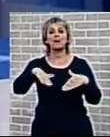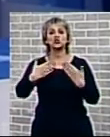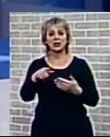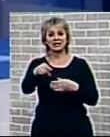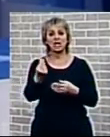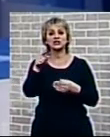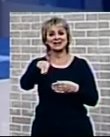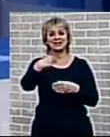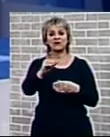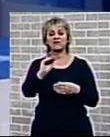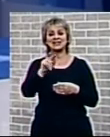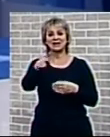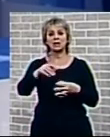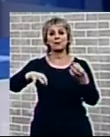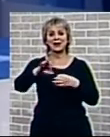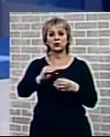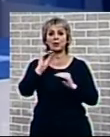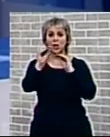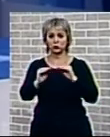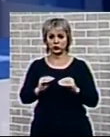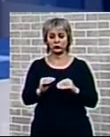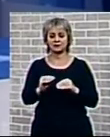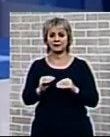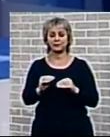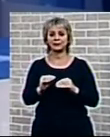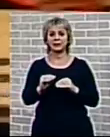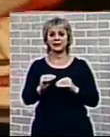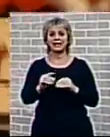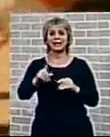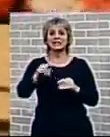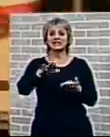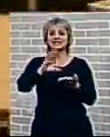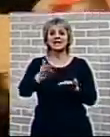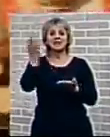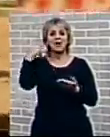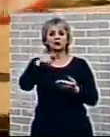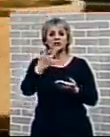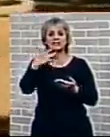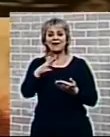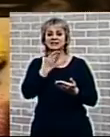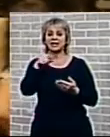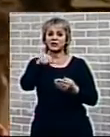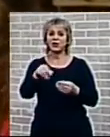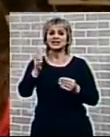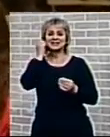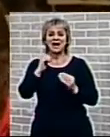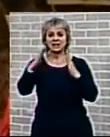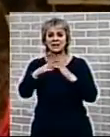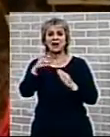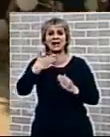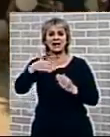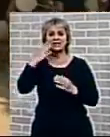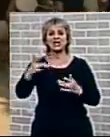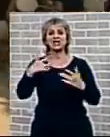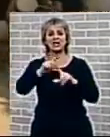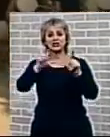А деньги дал федеральный проект благоустройства. След былой, еще советской роскоши, ветхая площадка летнего